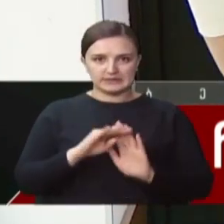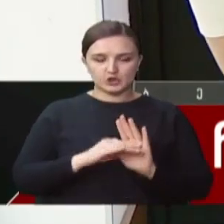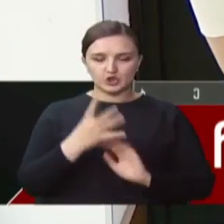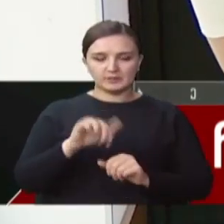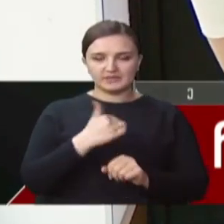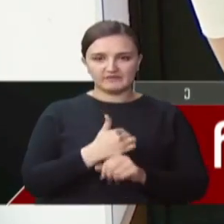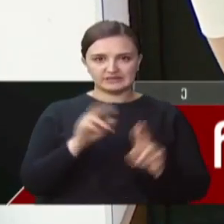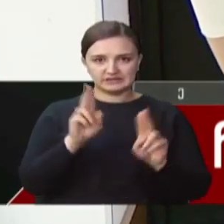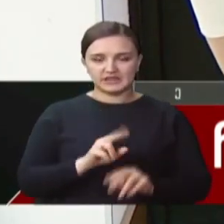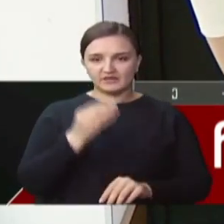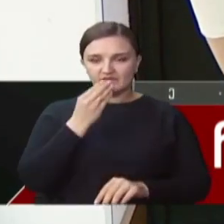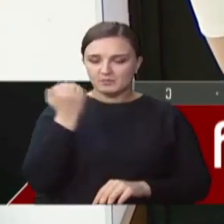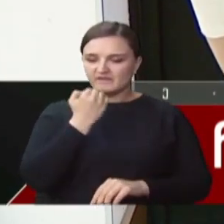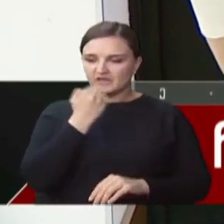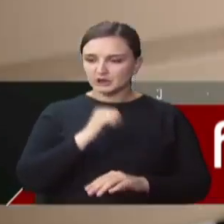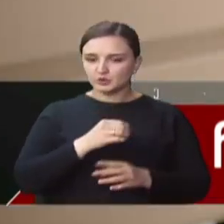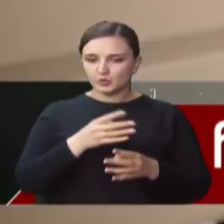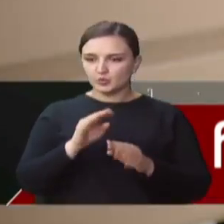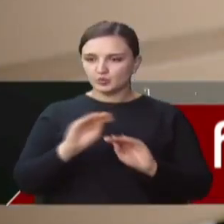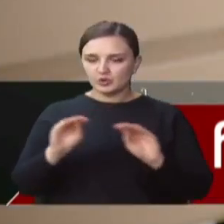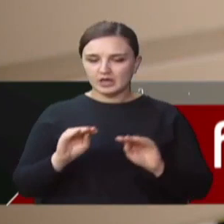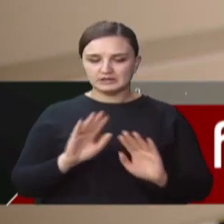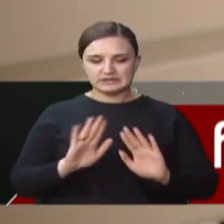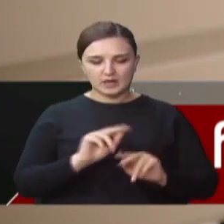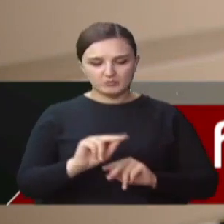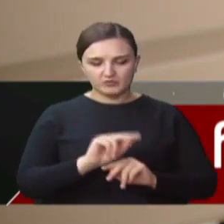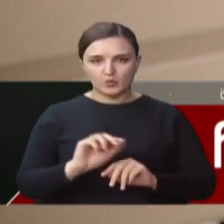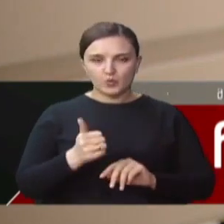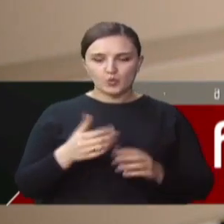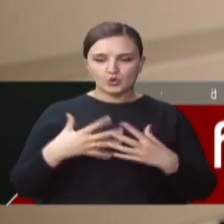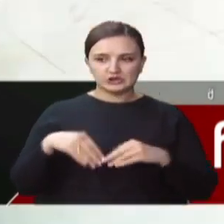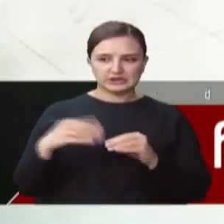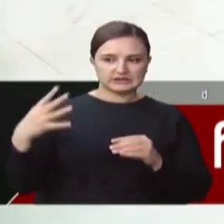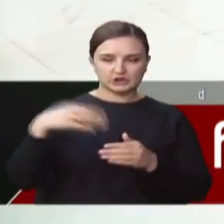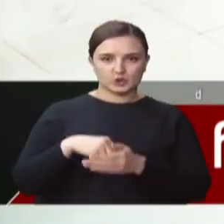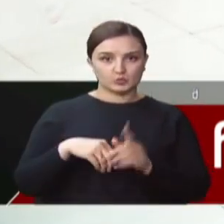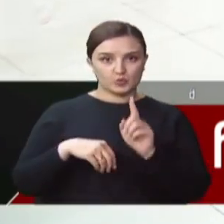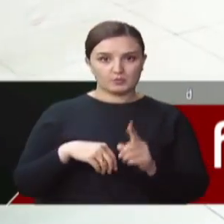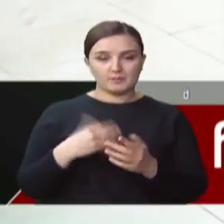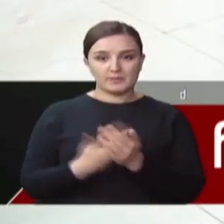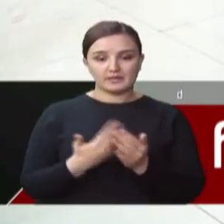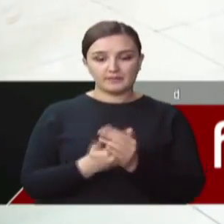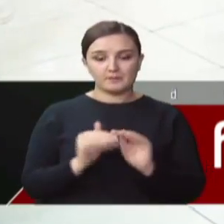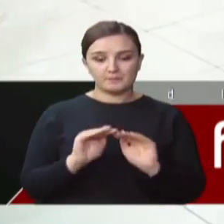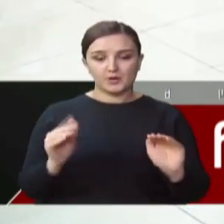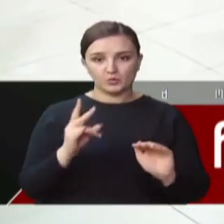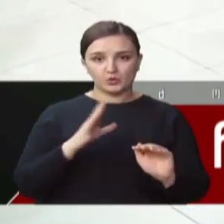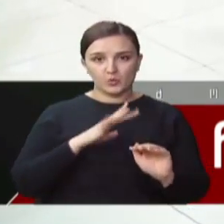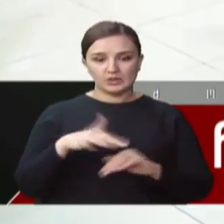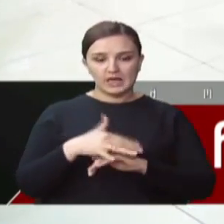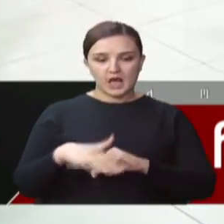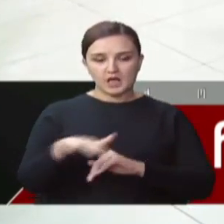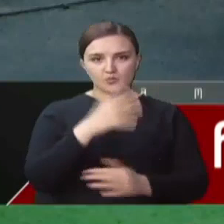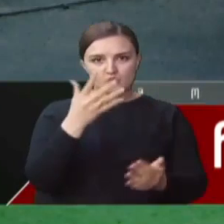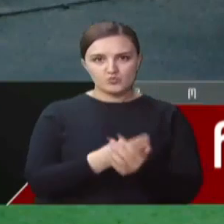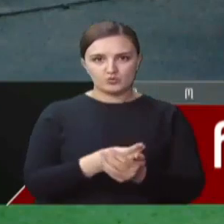მთავარი სტანდარტი, კვების ინფრასტრუქტურის სამზრდელო პროგრამის, ოჯახისა და თემის ჩართულობის ნაწილიც. Მაგალითად, ბაღს უნდა ჰქონდეს გარე